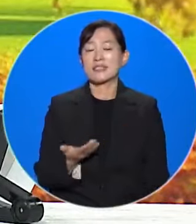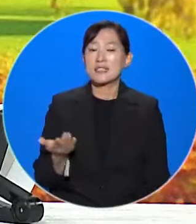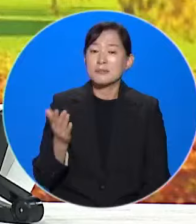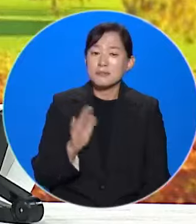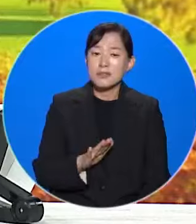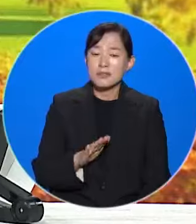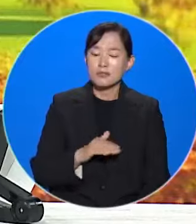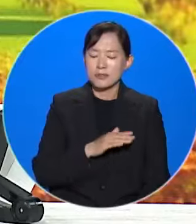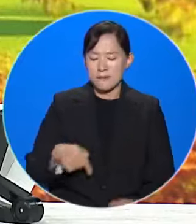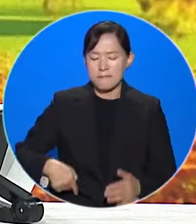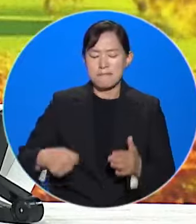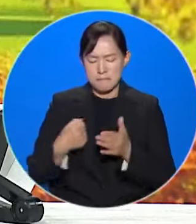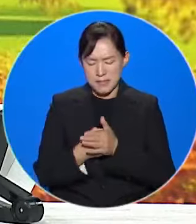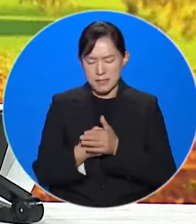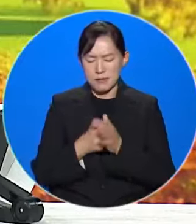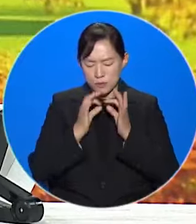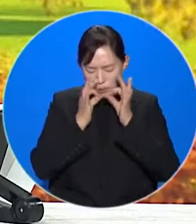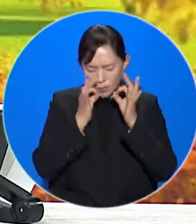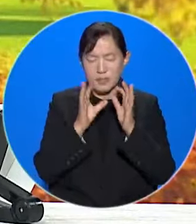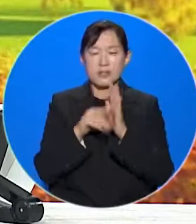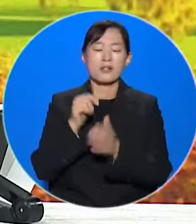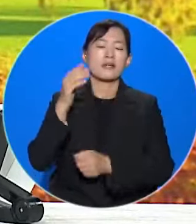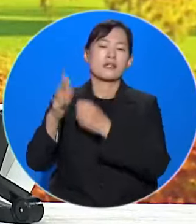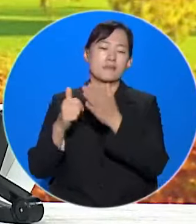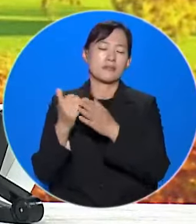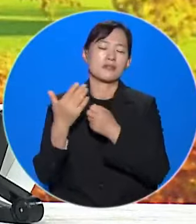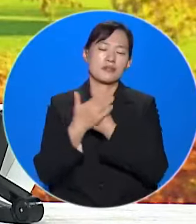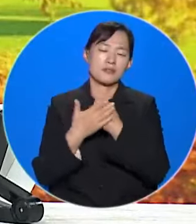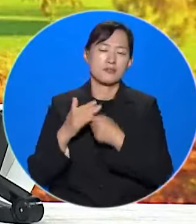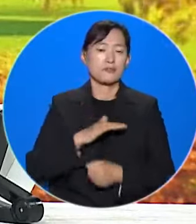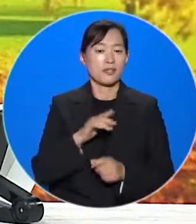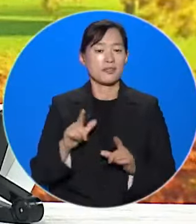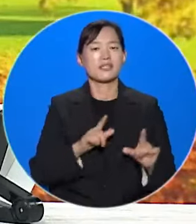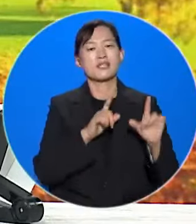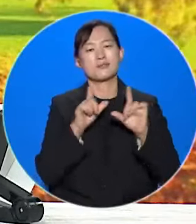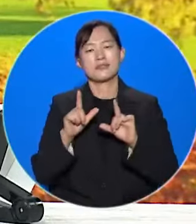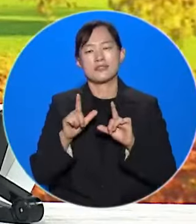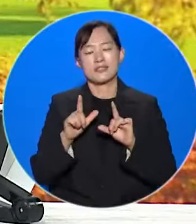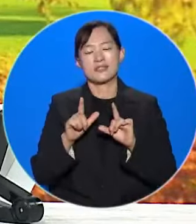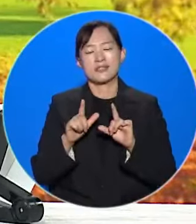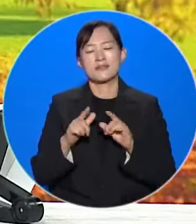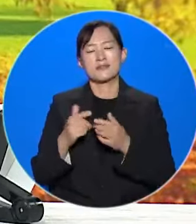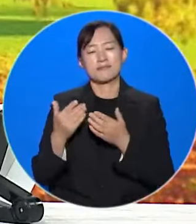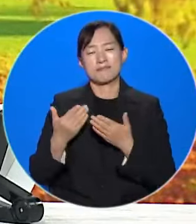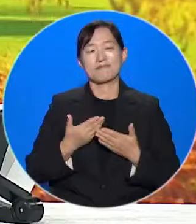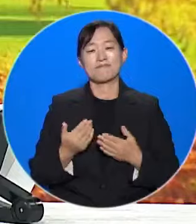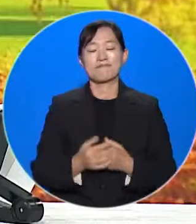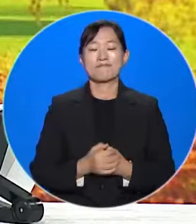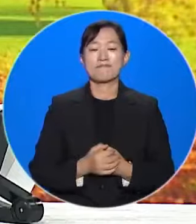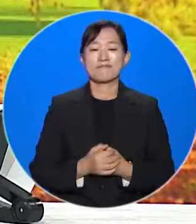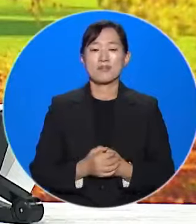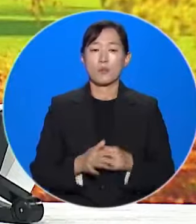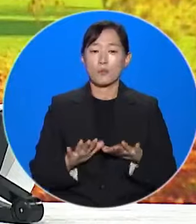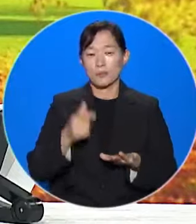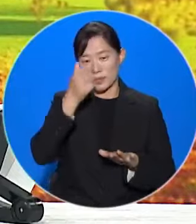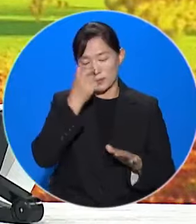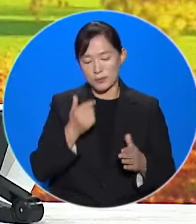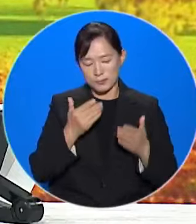우리가 결단하고 노력할 때 하나님의 은혜가 우리의 삶을 채울 것입니다. 오늘도